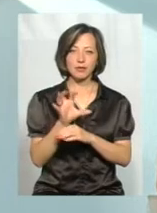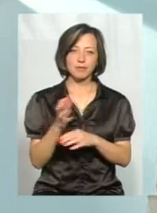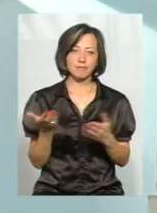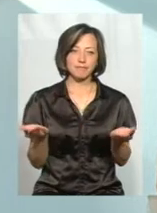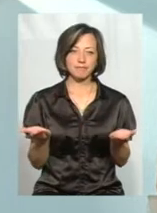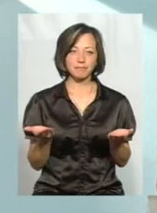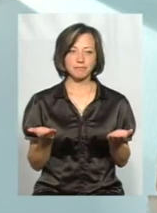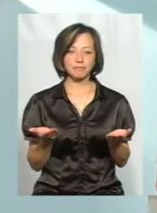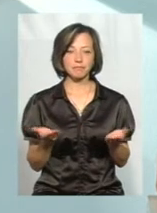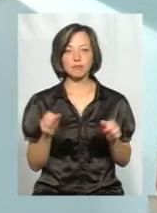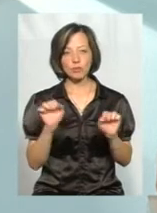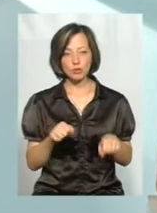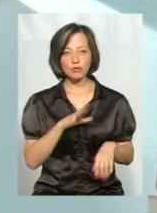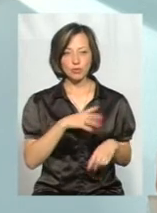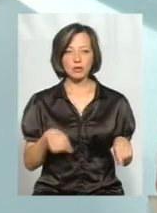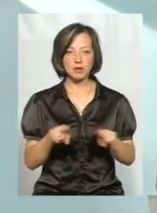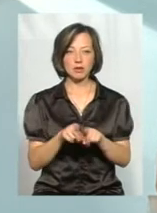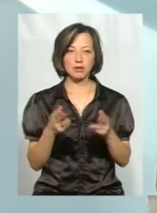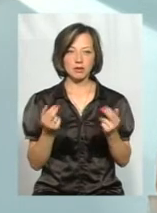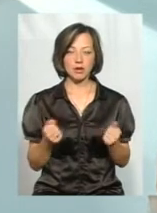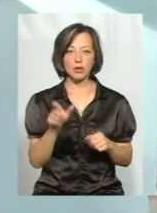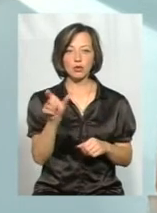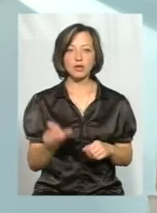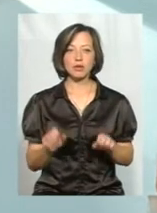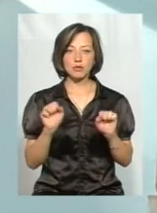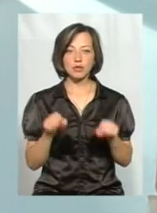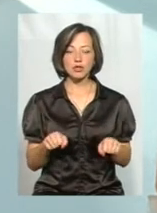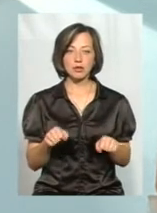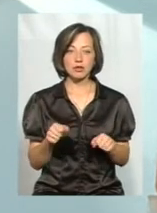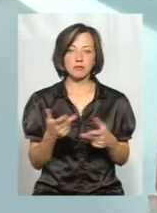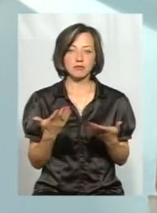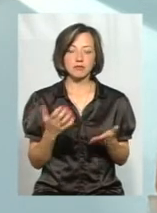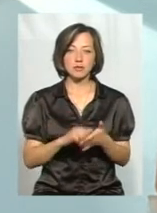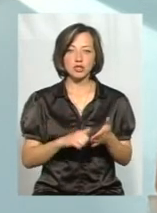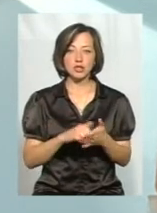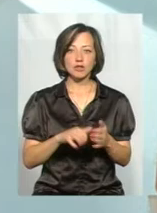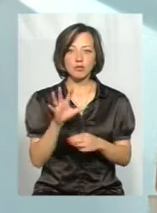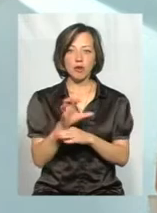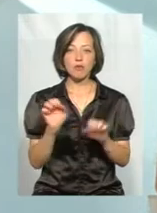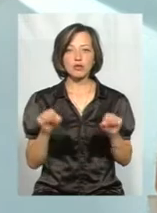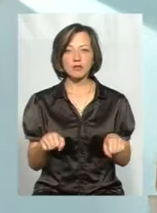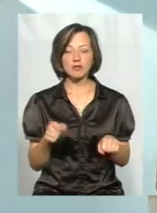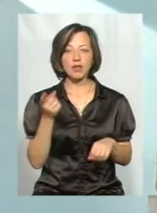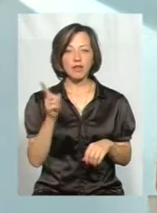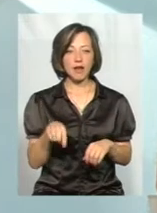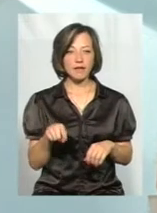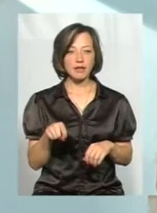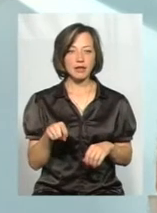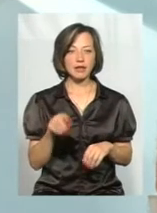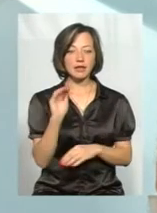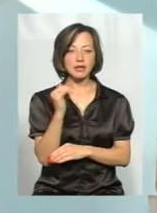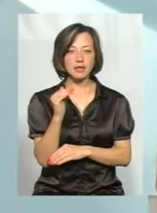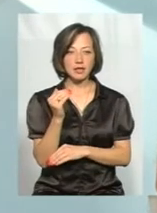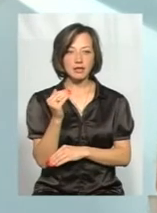людей може бути таке. Може. Людина може спровокувати собаку, можливо, навіть і